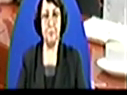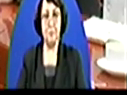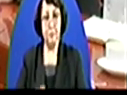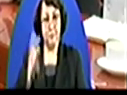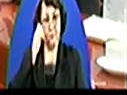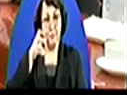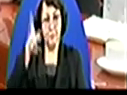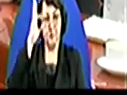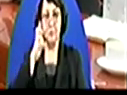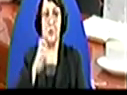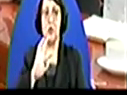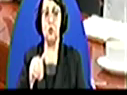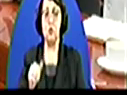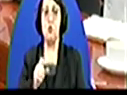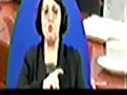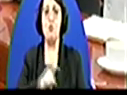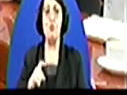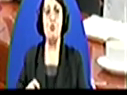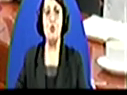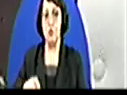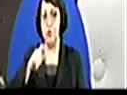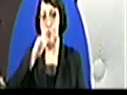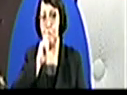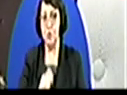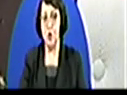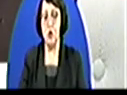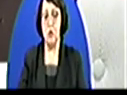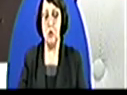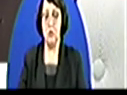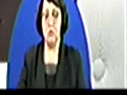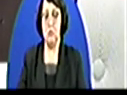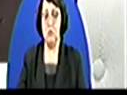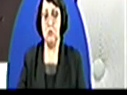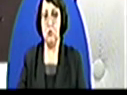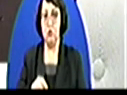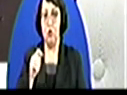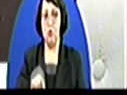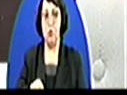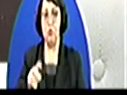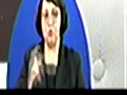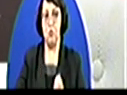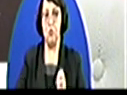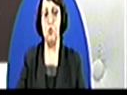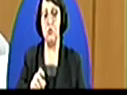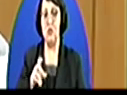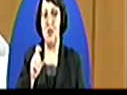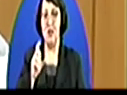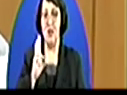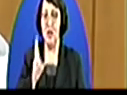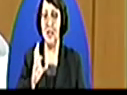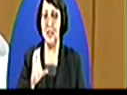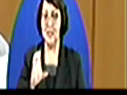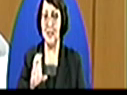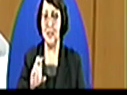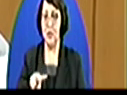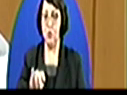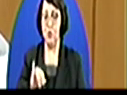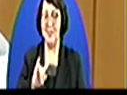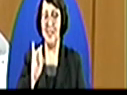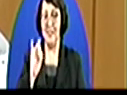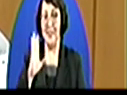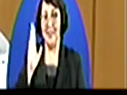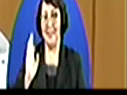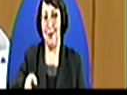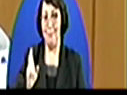Ерөнхийлөгч Баттулгын хувиасаа хандивлаж байгаа хамгаалалтын хувцсыг дотоодын үйлдвэрлэгч эксклюзив компани олон улсын стандартын дагуу үйлдвэрлэлжээ. Гадны улс